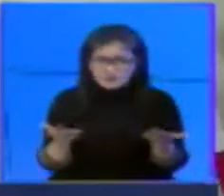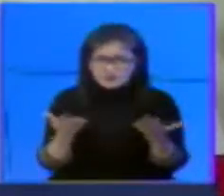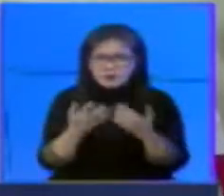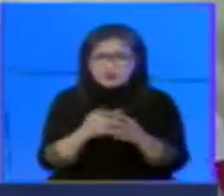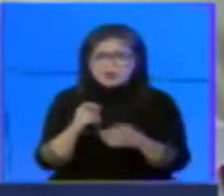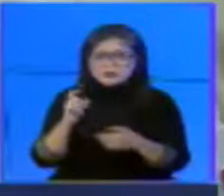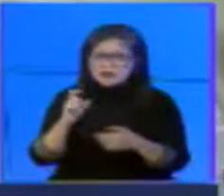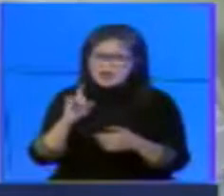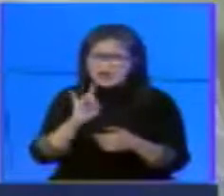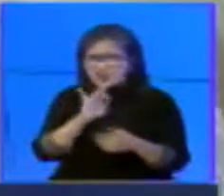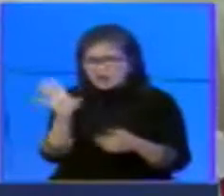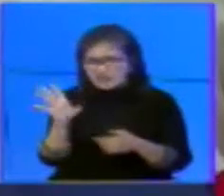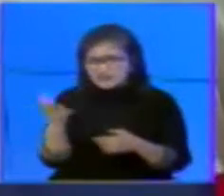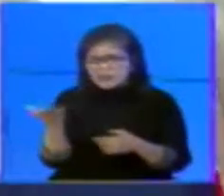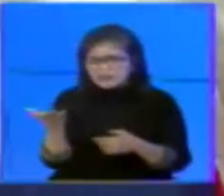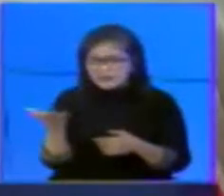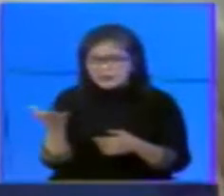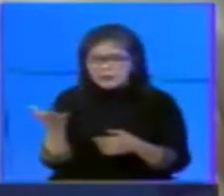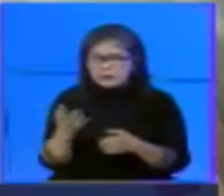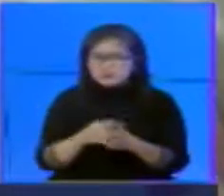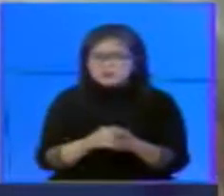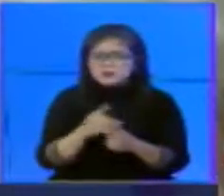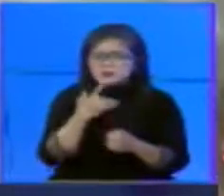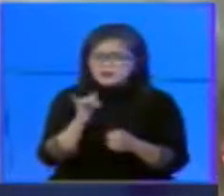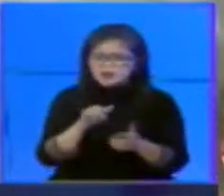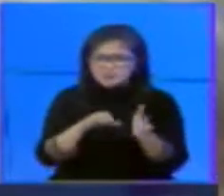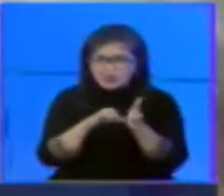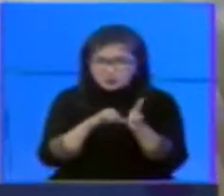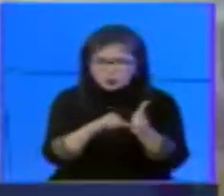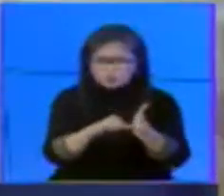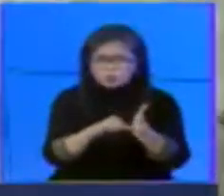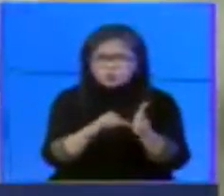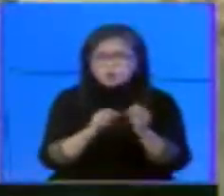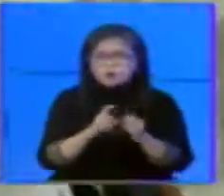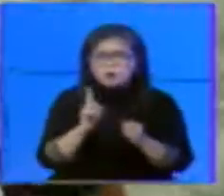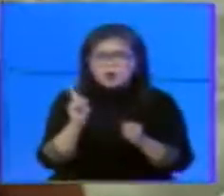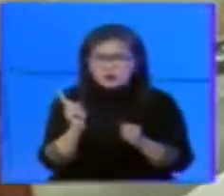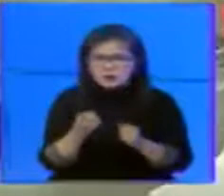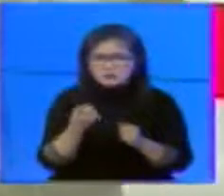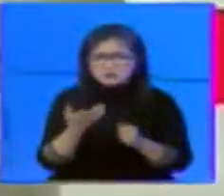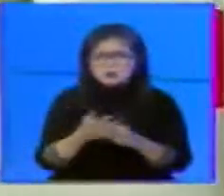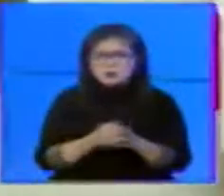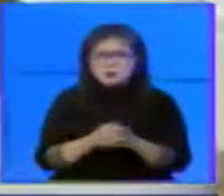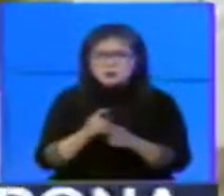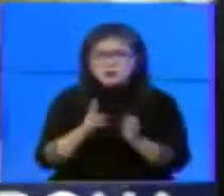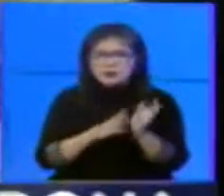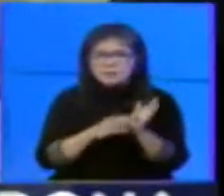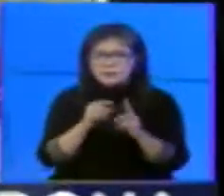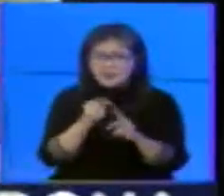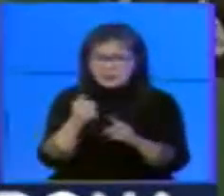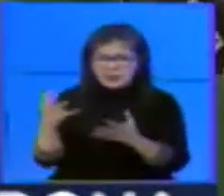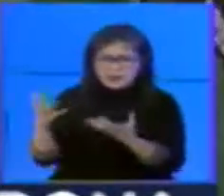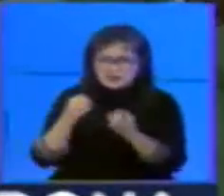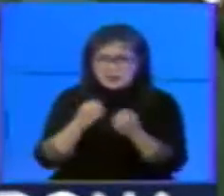lain yang bisa membantu saudara-saudara kita yang di lapangan. MPR mengajak warga